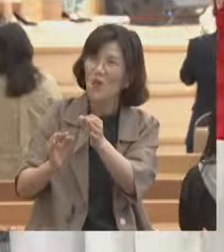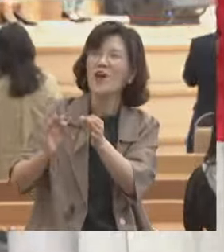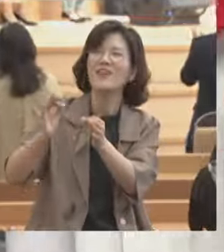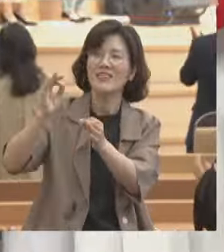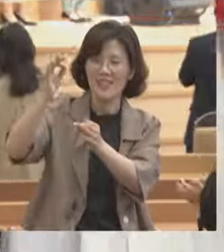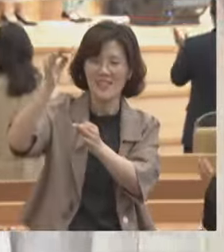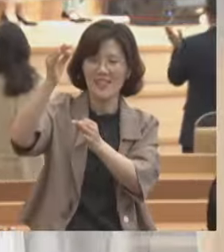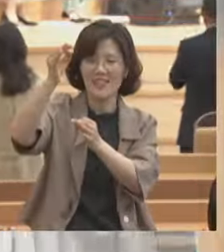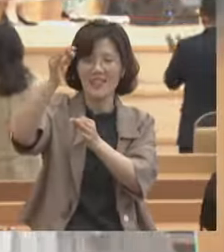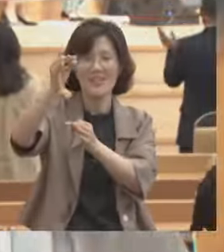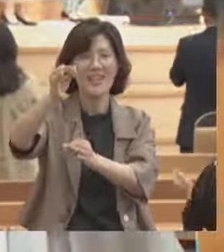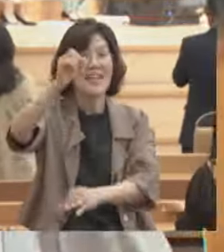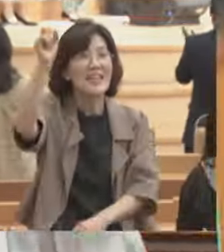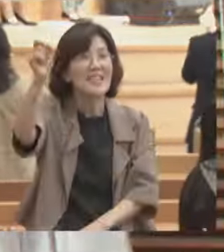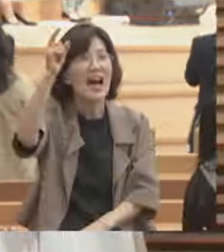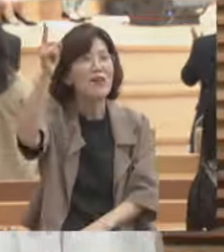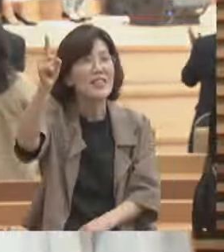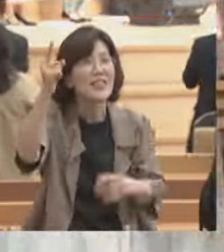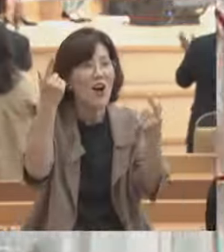고백합시다.